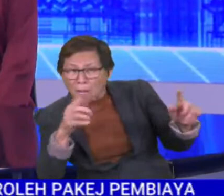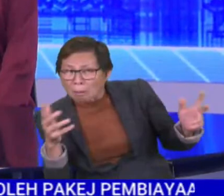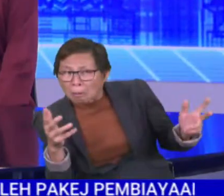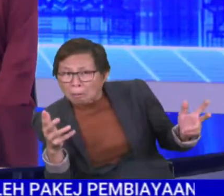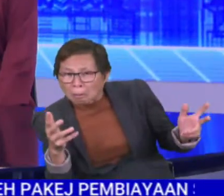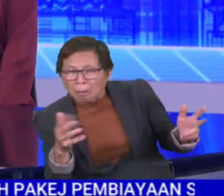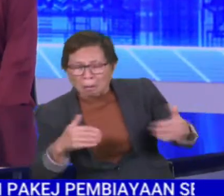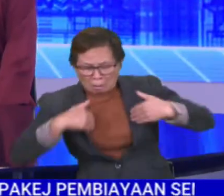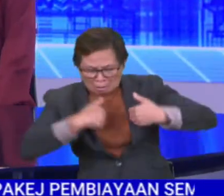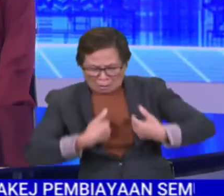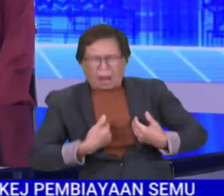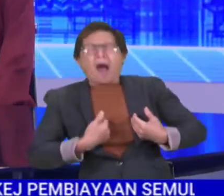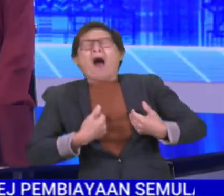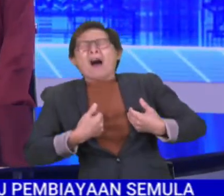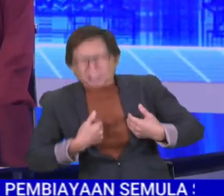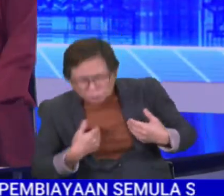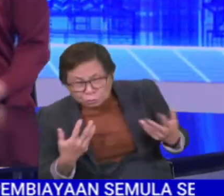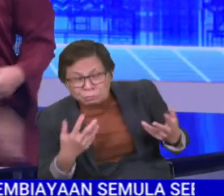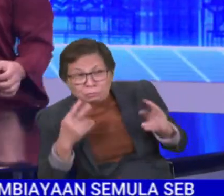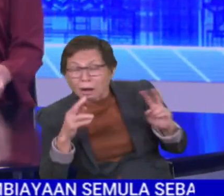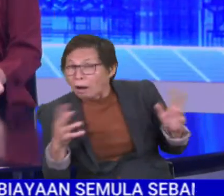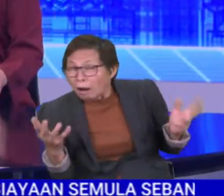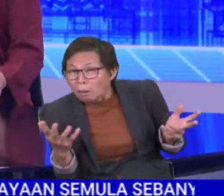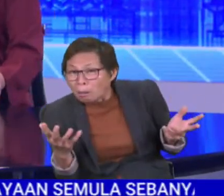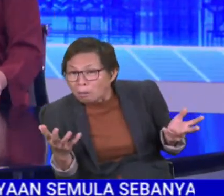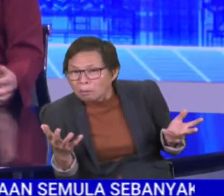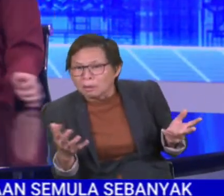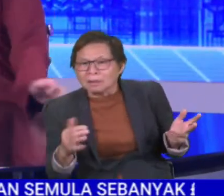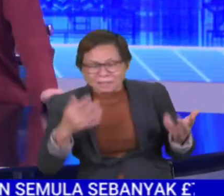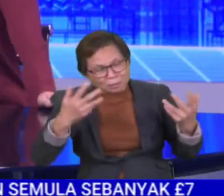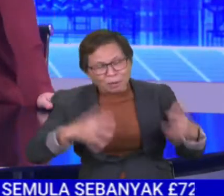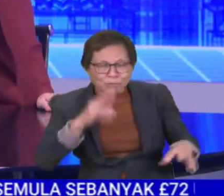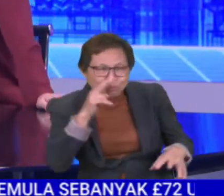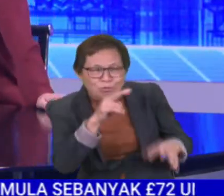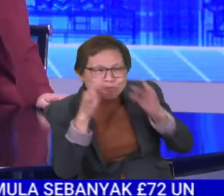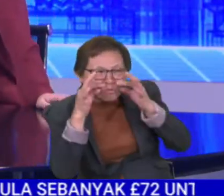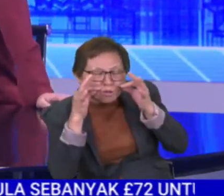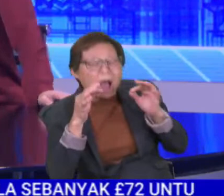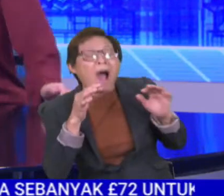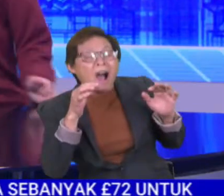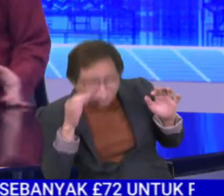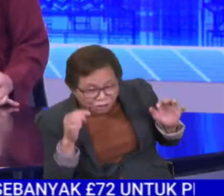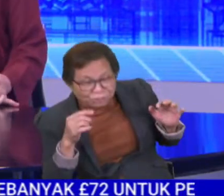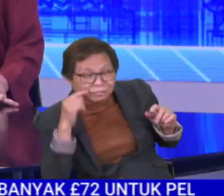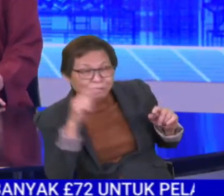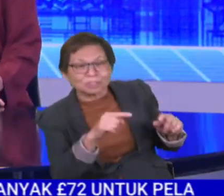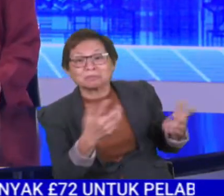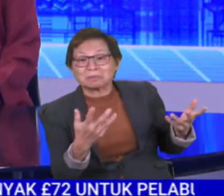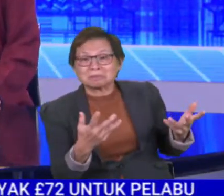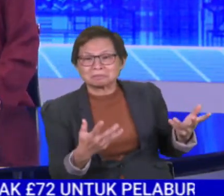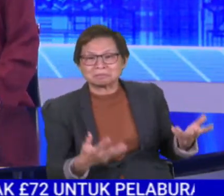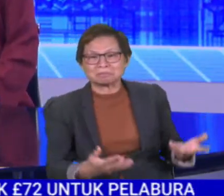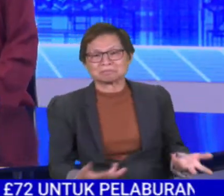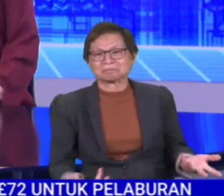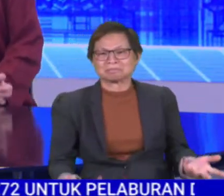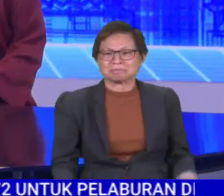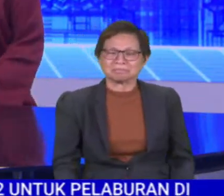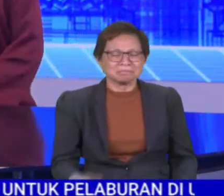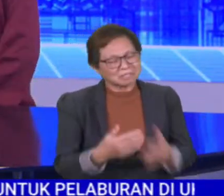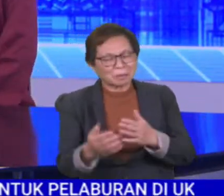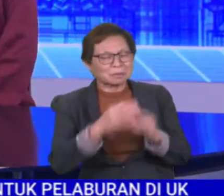agaknya haiwan bersin? Saya pernah nampak kucing. Kucing? Tak apa pun kita tengok hashtag malam